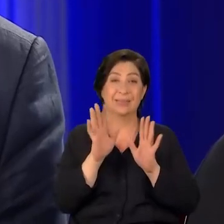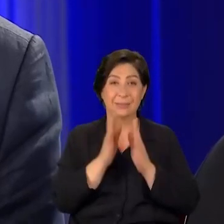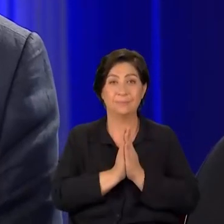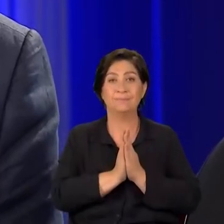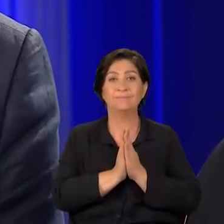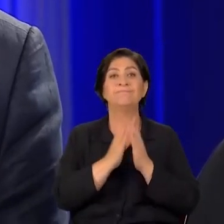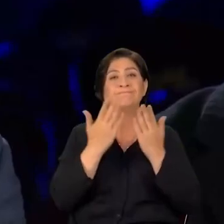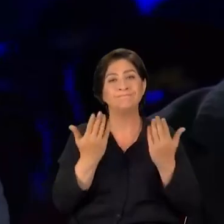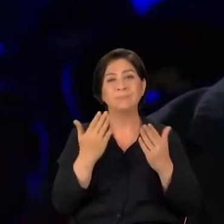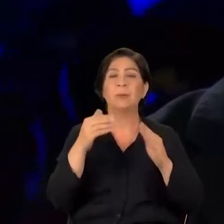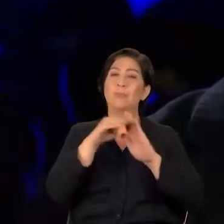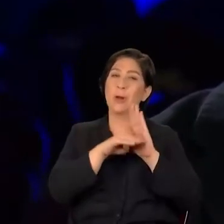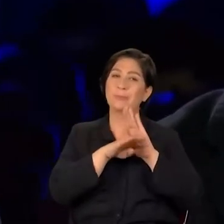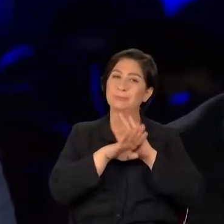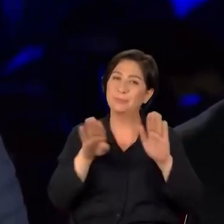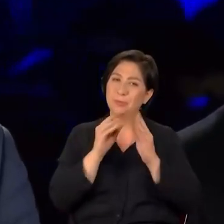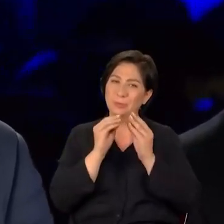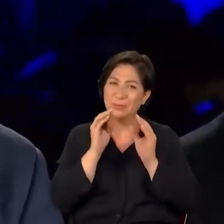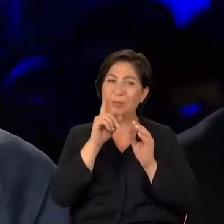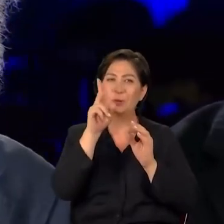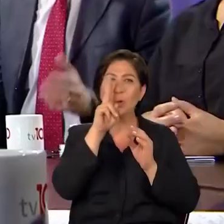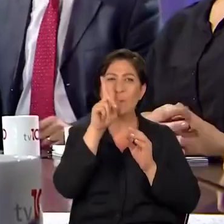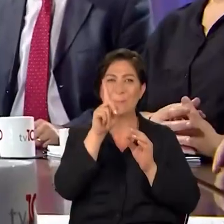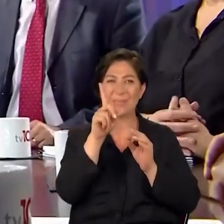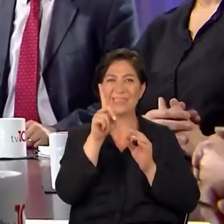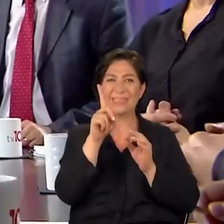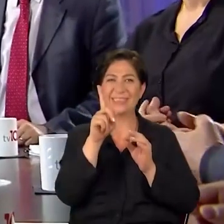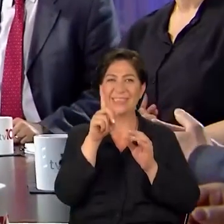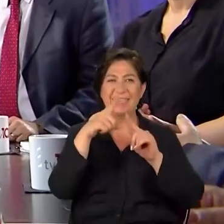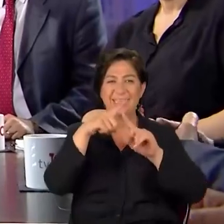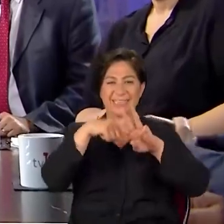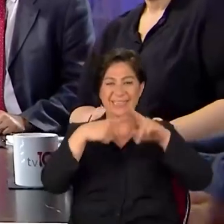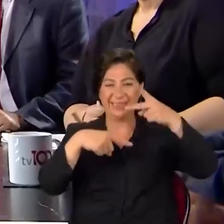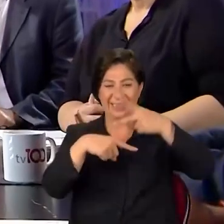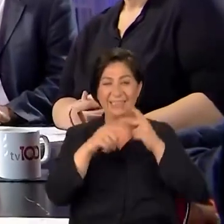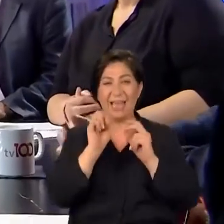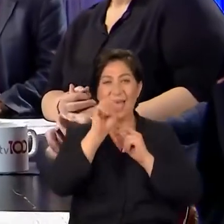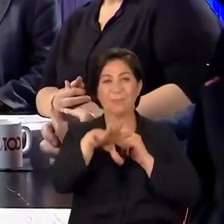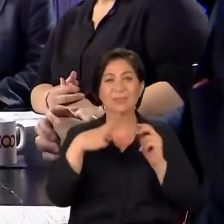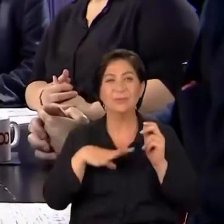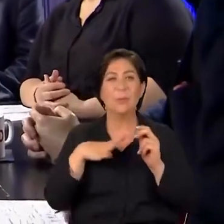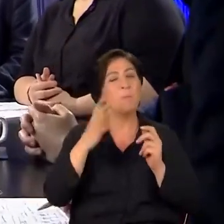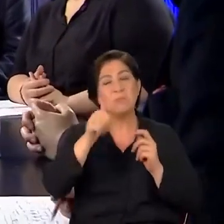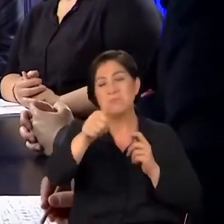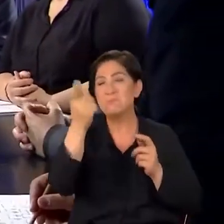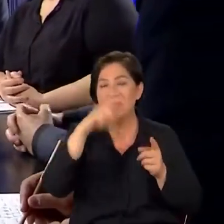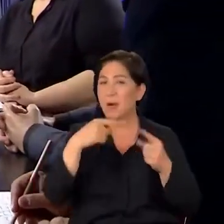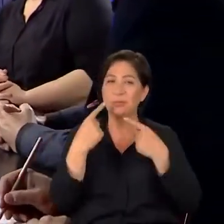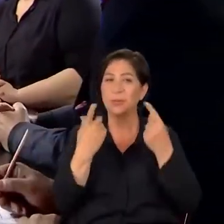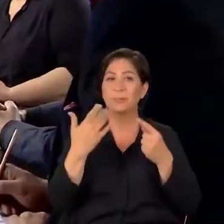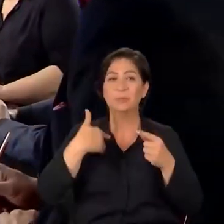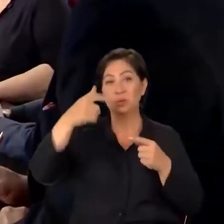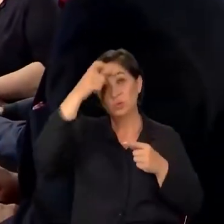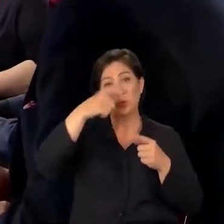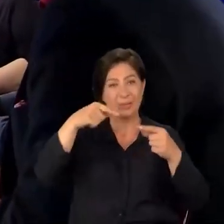göreceli olarak anlayacaksınız. Peki, programı sona erdireceğiz. Özür dilerim. Ben son değil. Bir tez atmak istiyorum. Belki bir gün konuşacağım. Bence